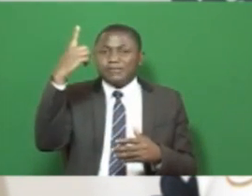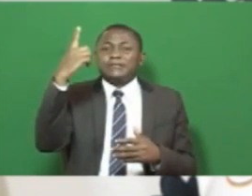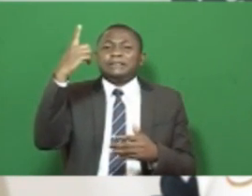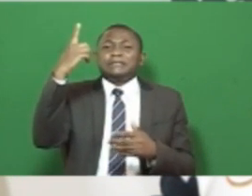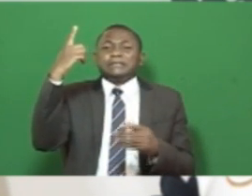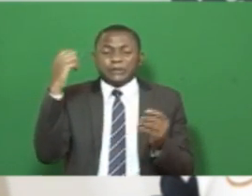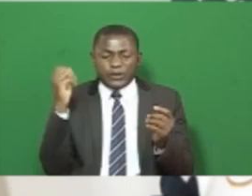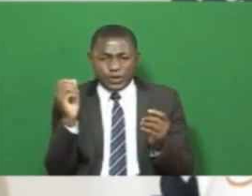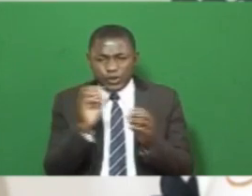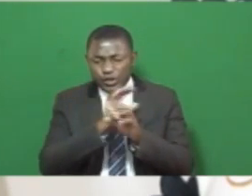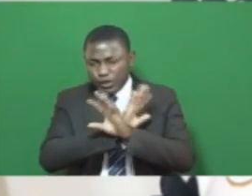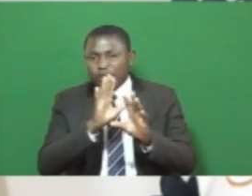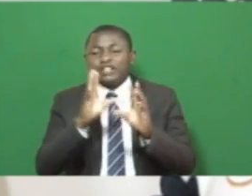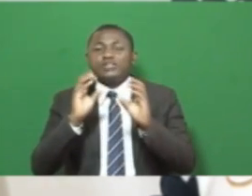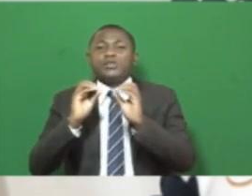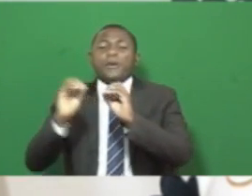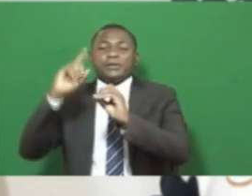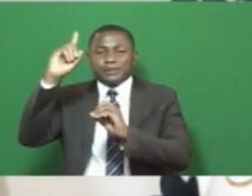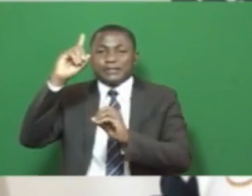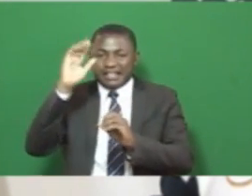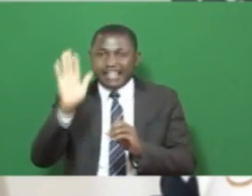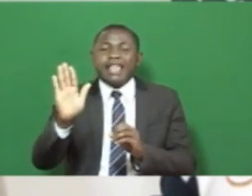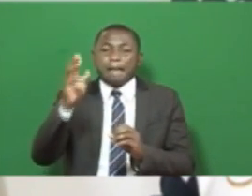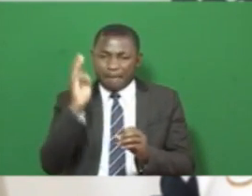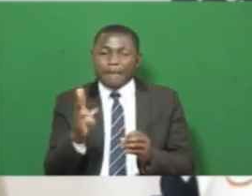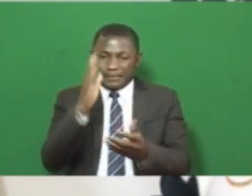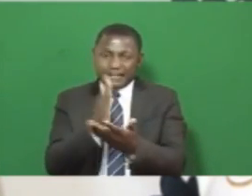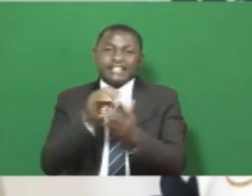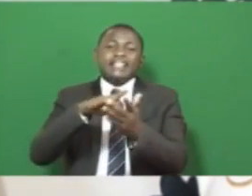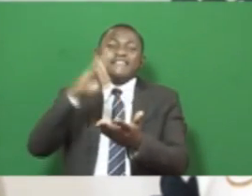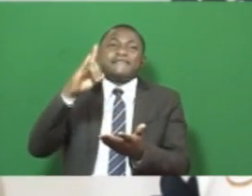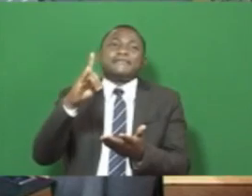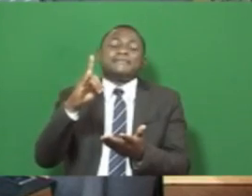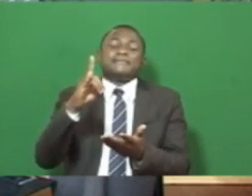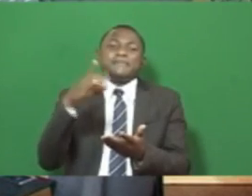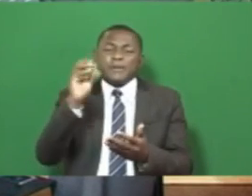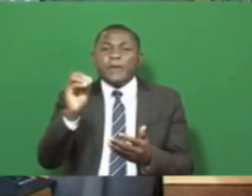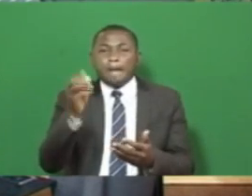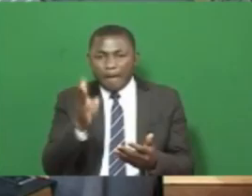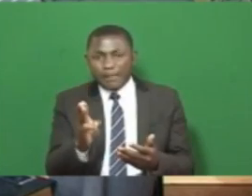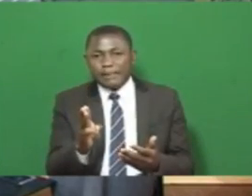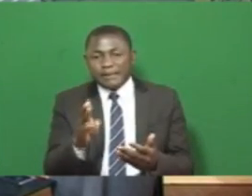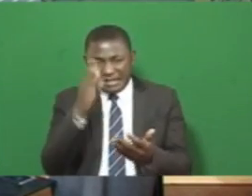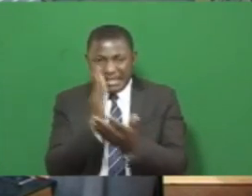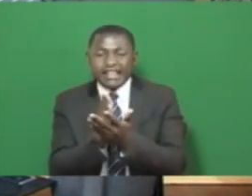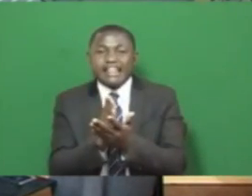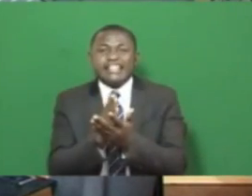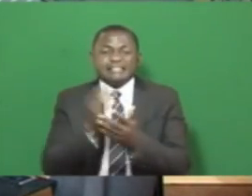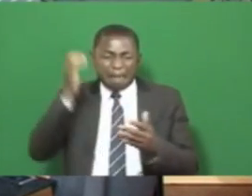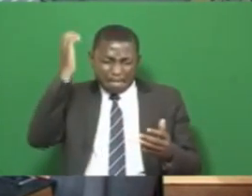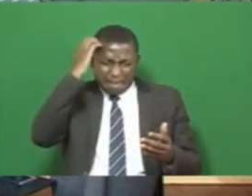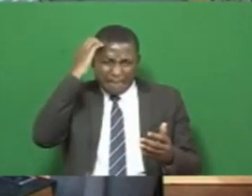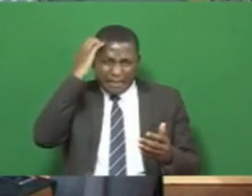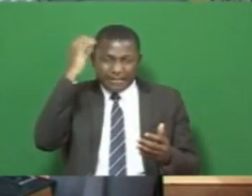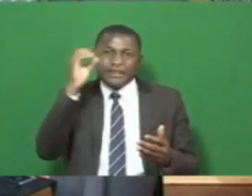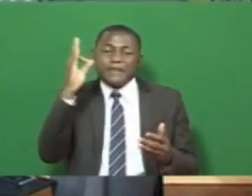Mamuka pfungwa yekupesana nemirayiro yaMwari. Ipapo ndo pakatangira dambudziko. Alright. Saka dambudziko rakatangira